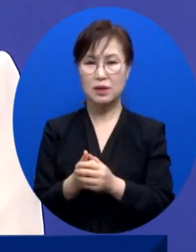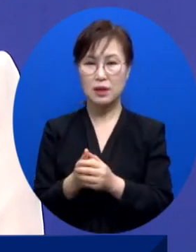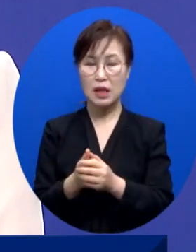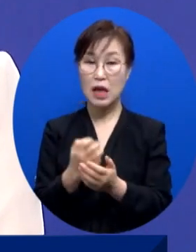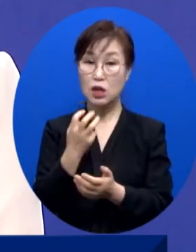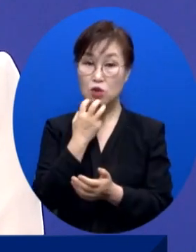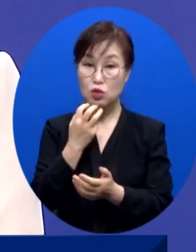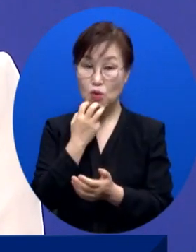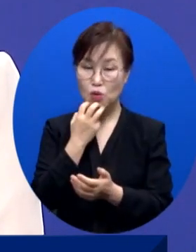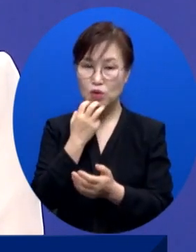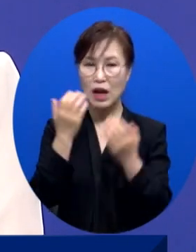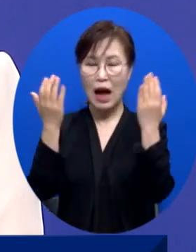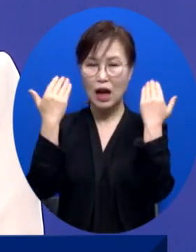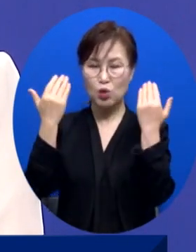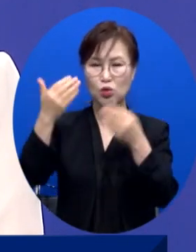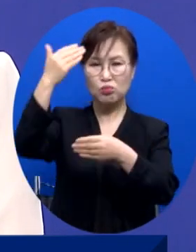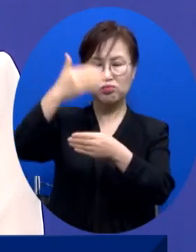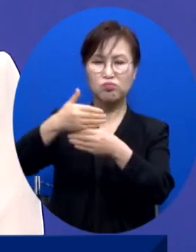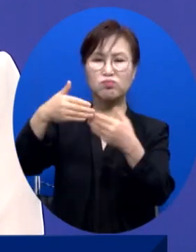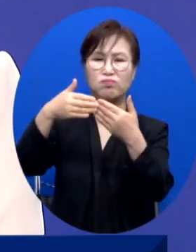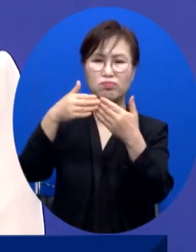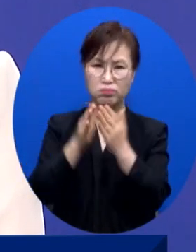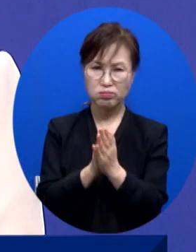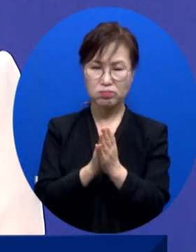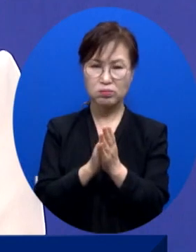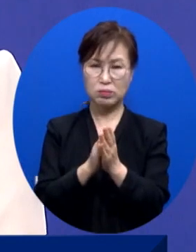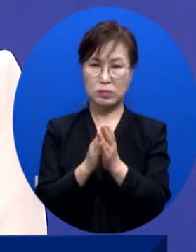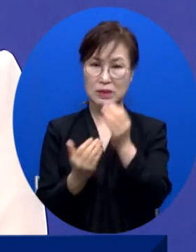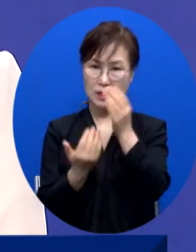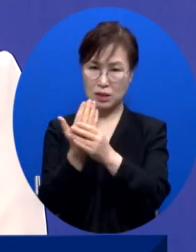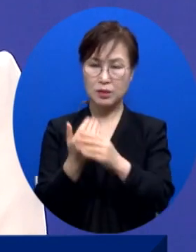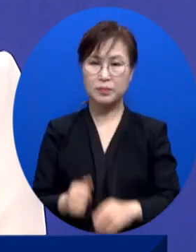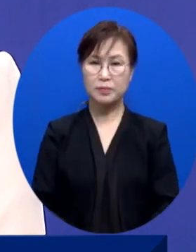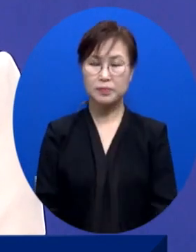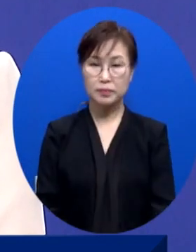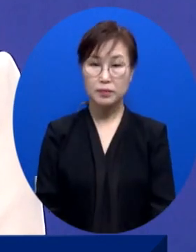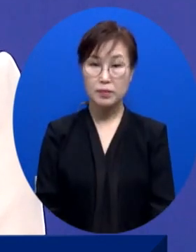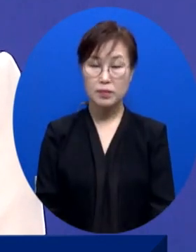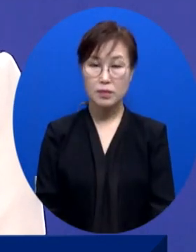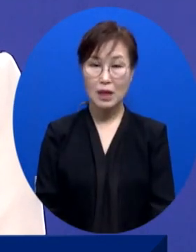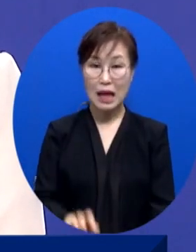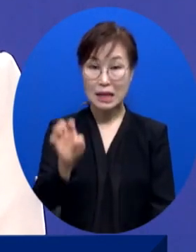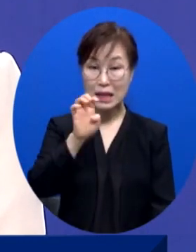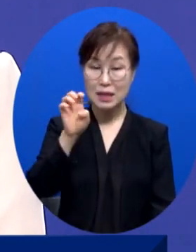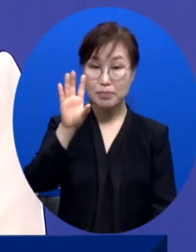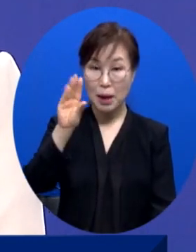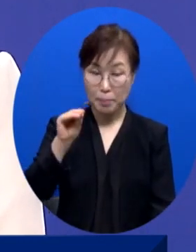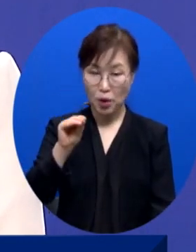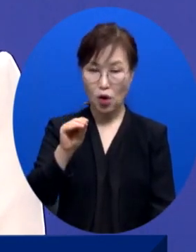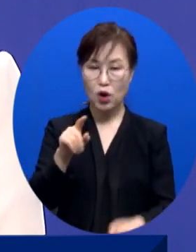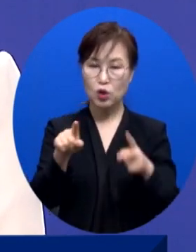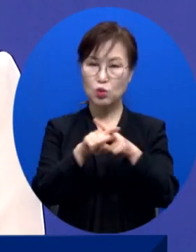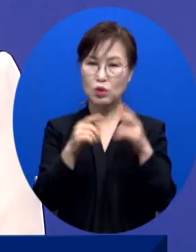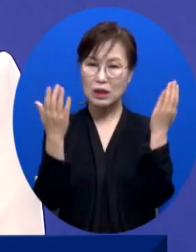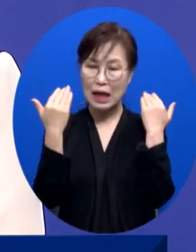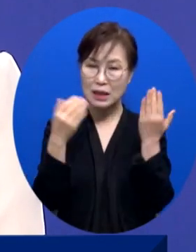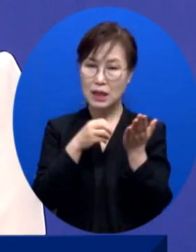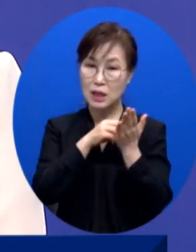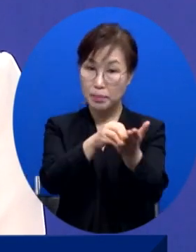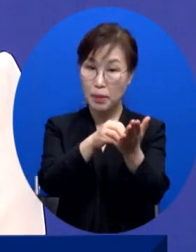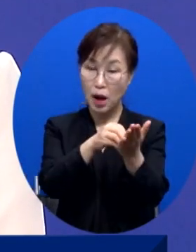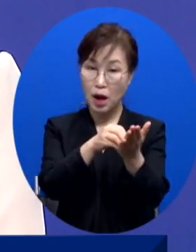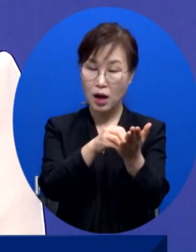서울 한복판에서도 폐교를 하는 학교들이 생기고 있는데요. 특히 40만 명대를 기록한 올해 초등학교 입학생